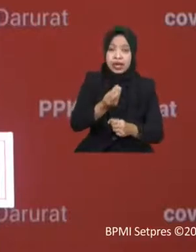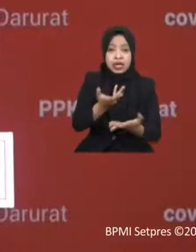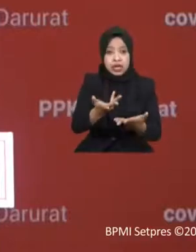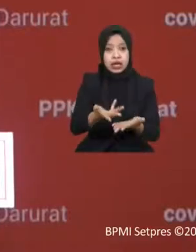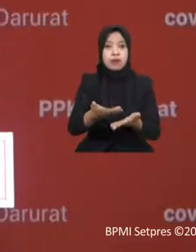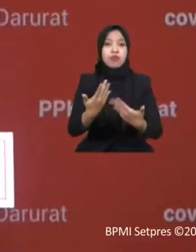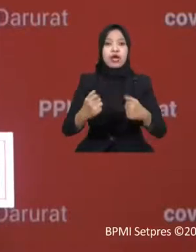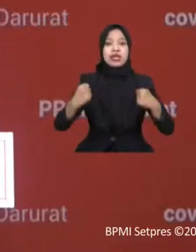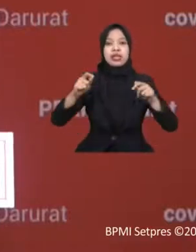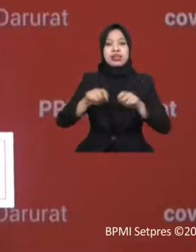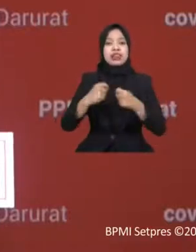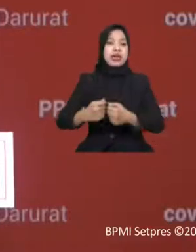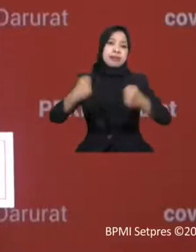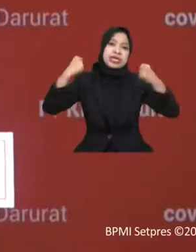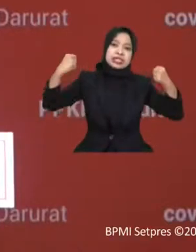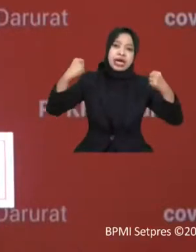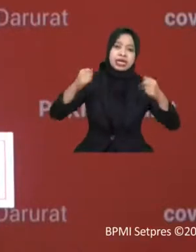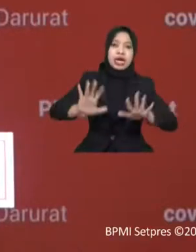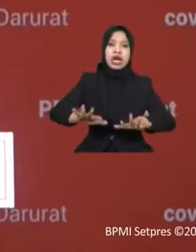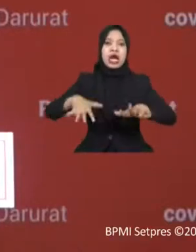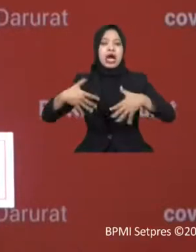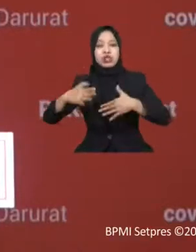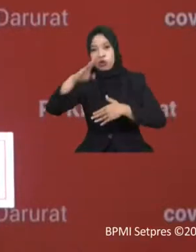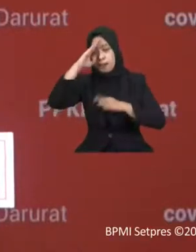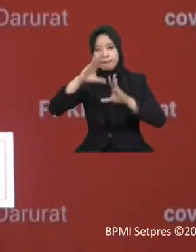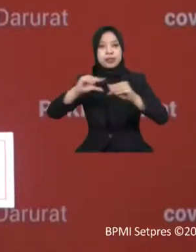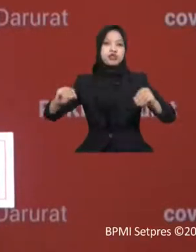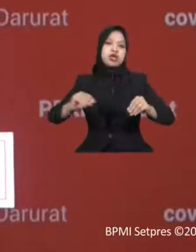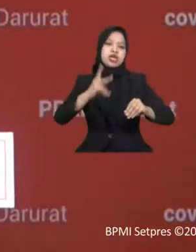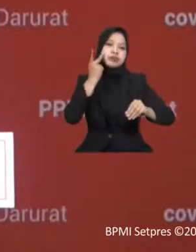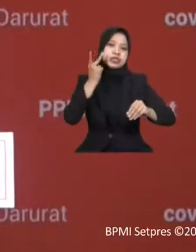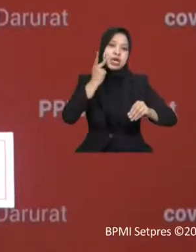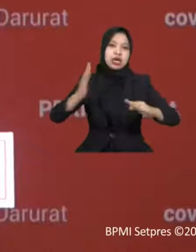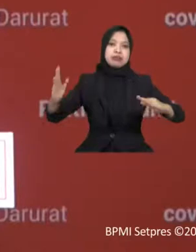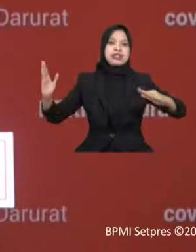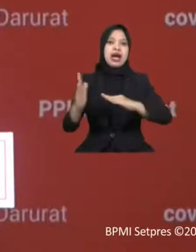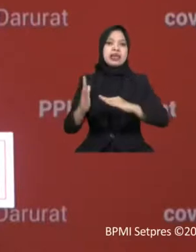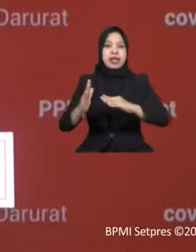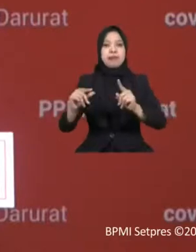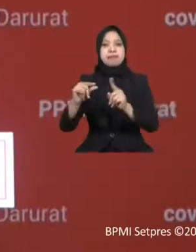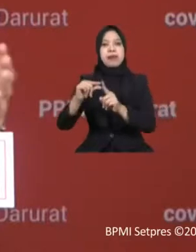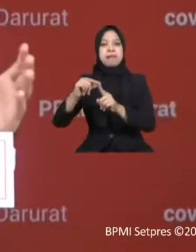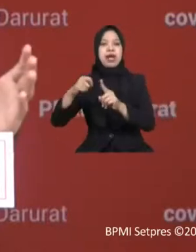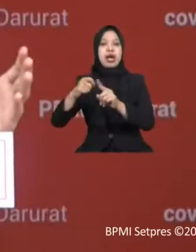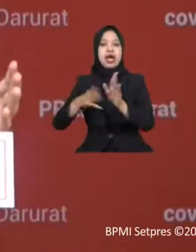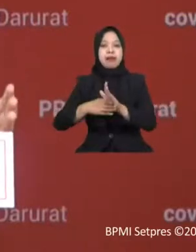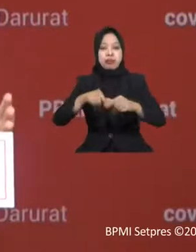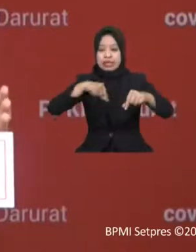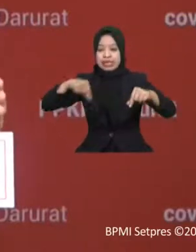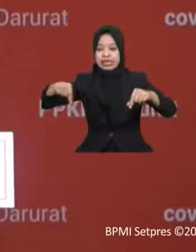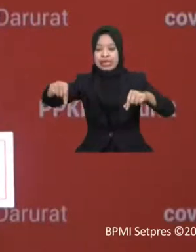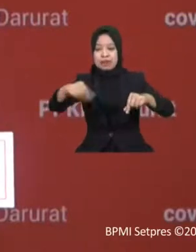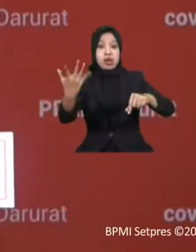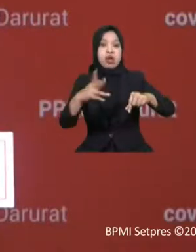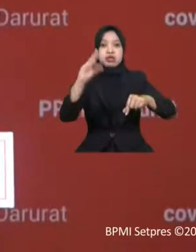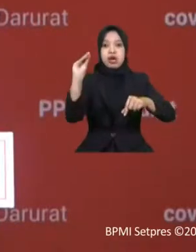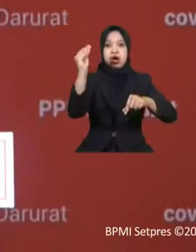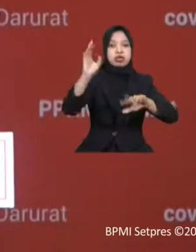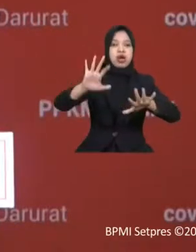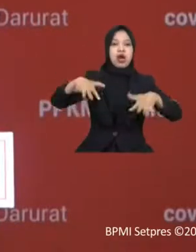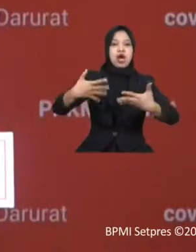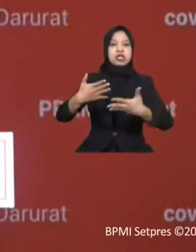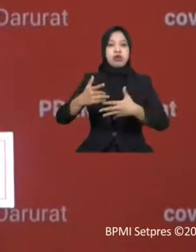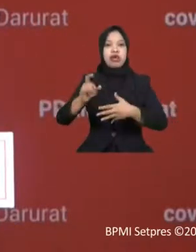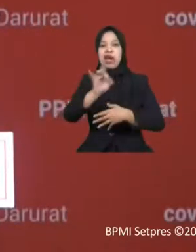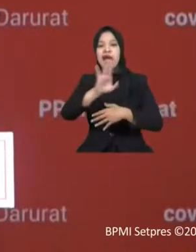bagi tenaga kesehatan dan petugas penjaga penyekatan ppkm disekitar DKI dan